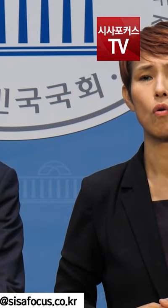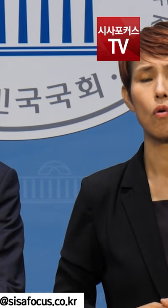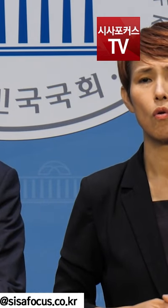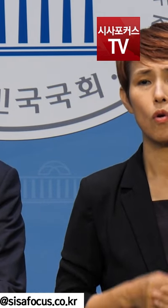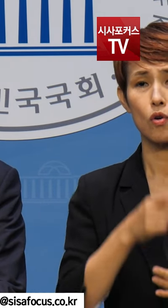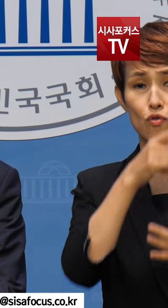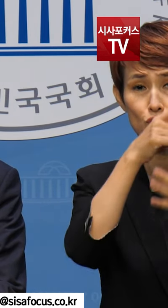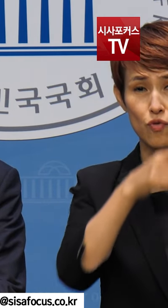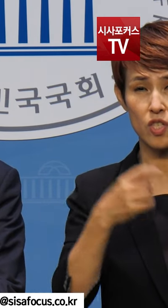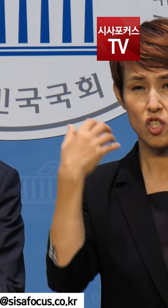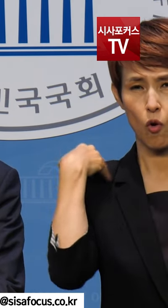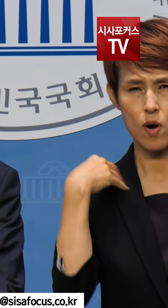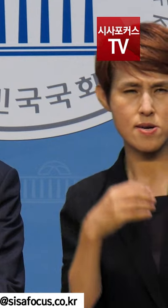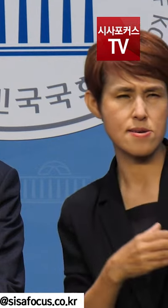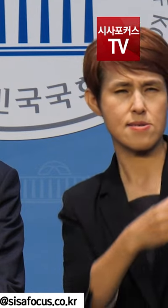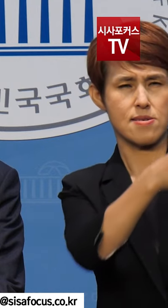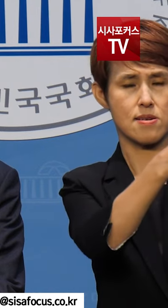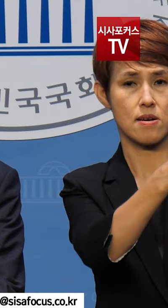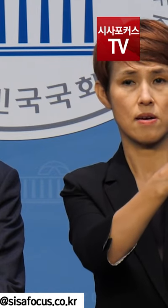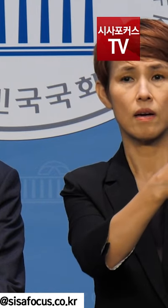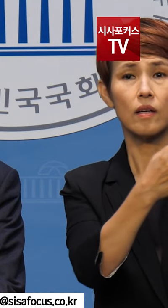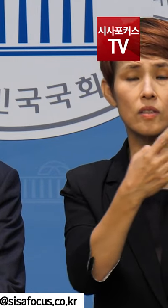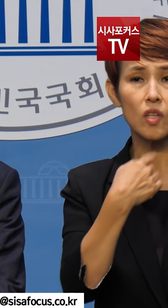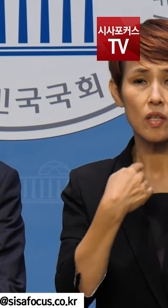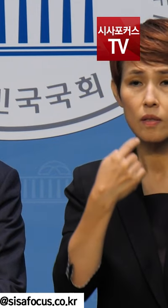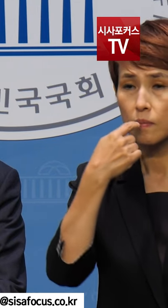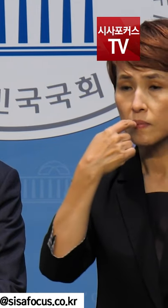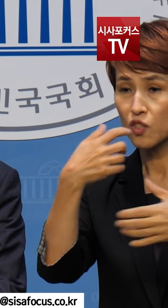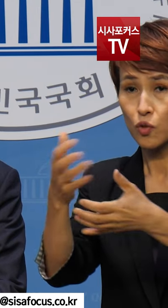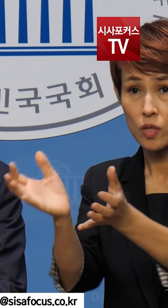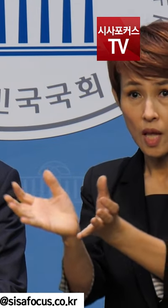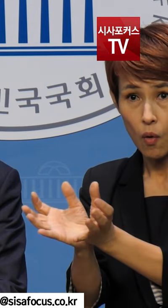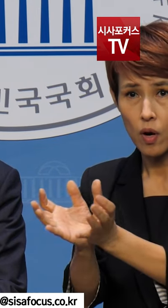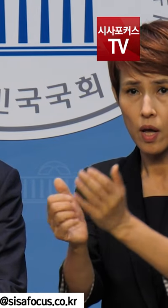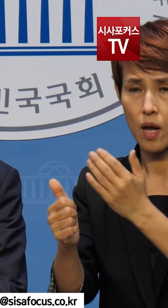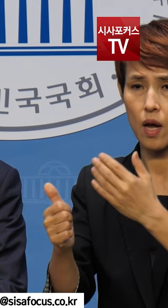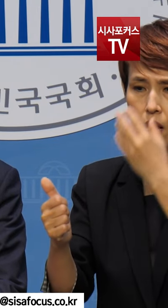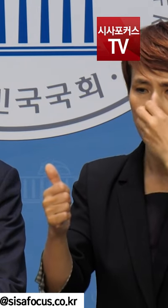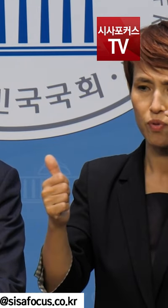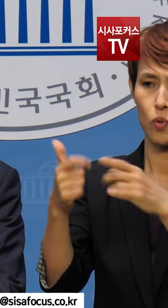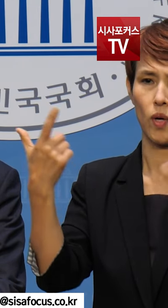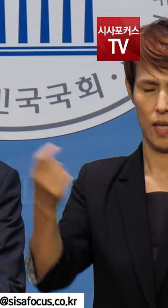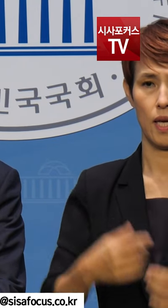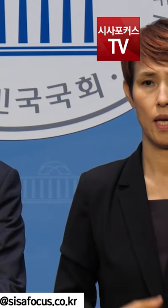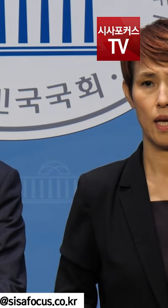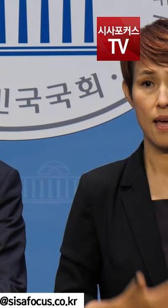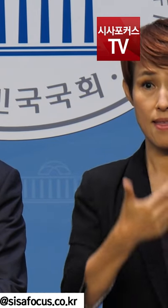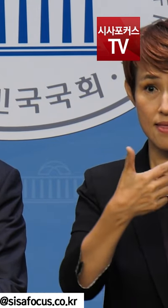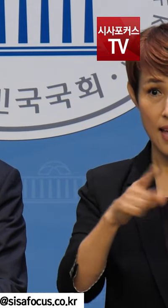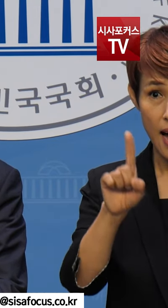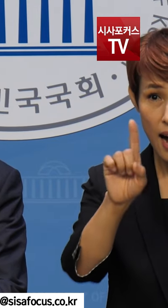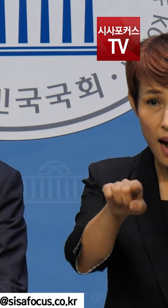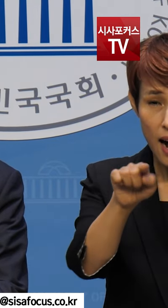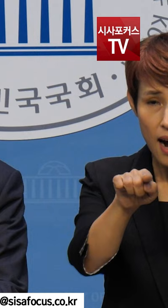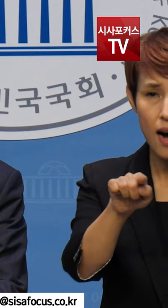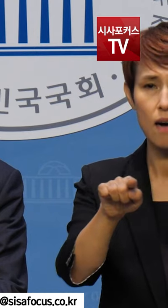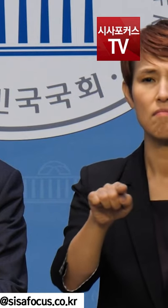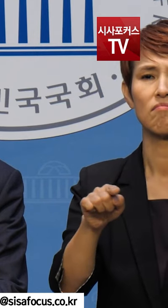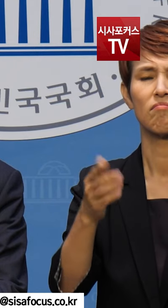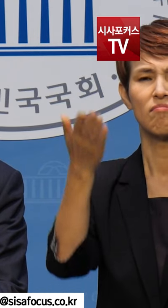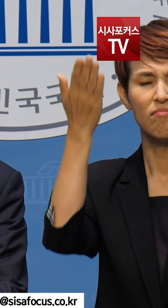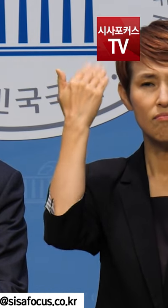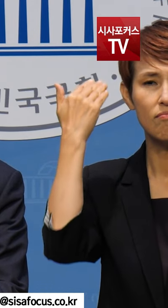민주당을 지켜온 열성적 민주당원에 대한 모독이기도 합니다. 나 의원은 과거에도